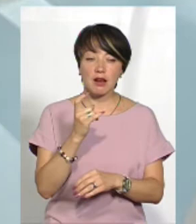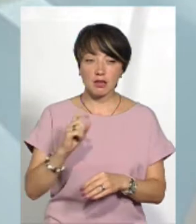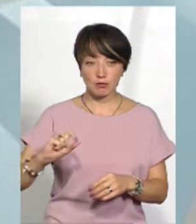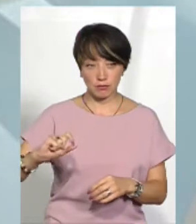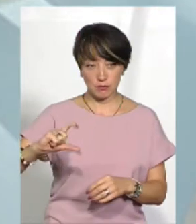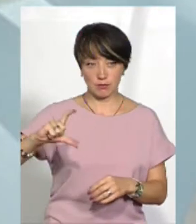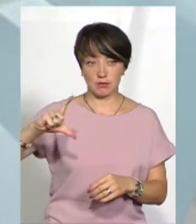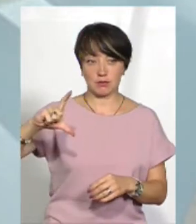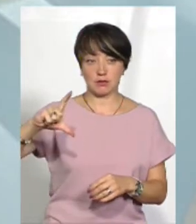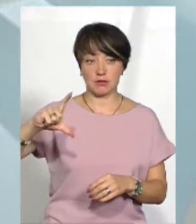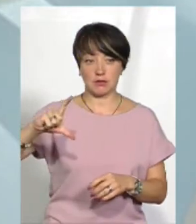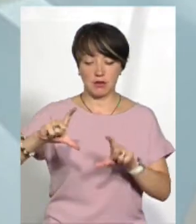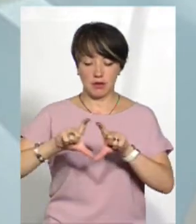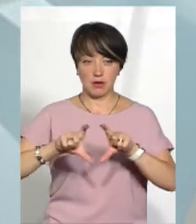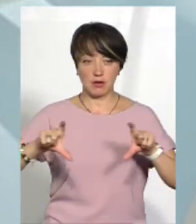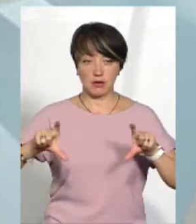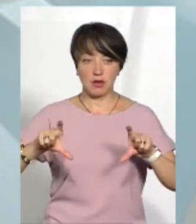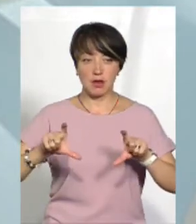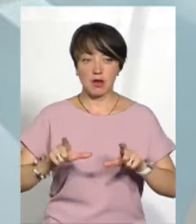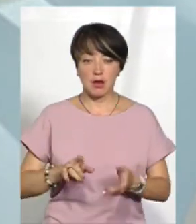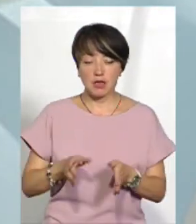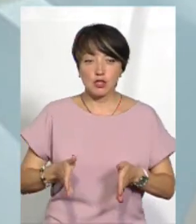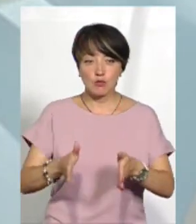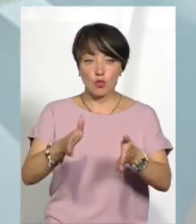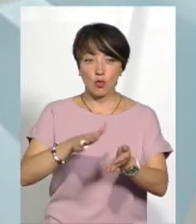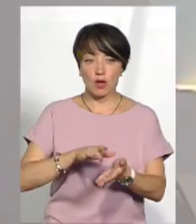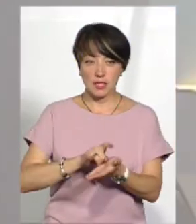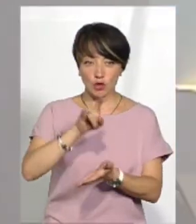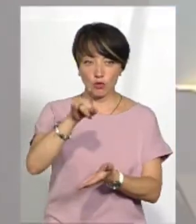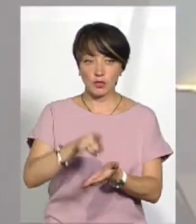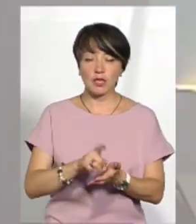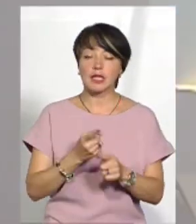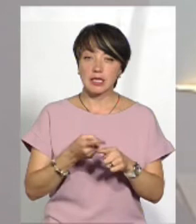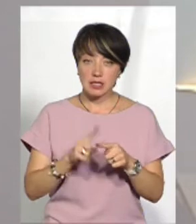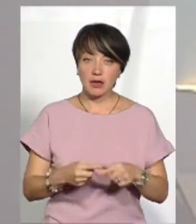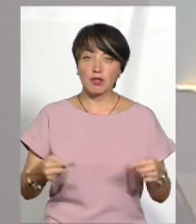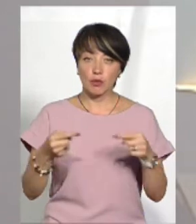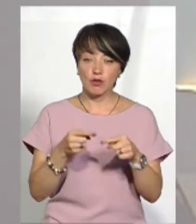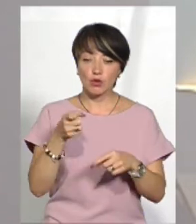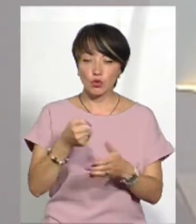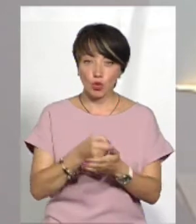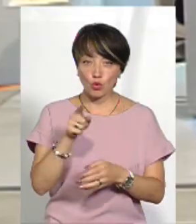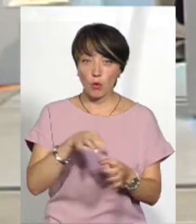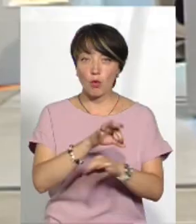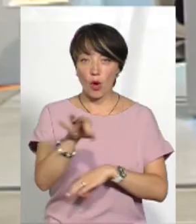з вами повинні наростити товщину злітно-посадкової смуги. Ну це вже відповідно до того